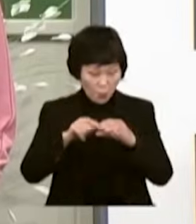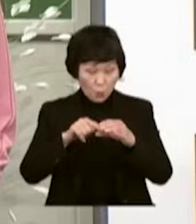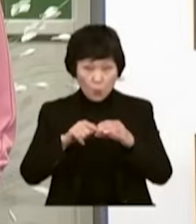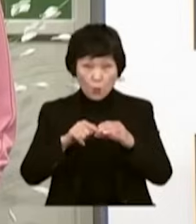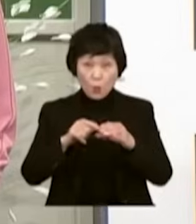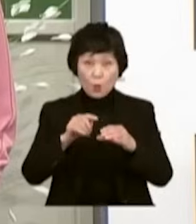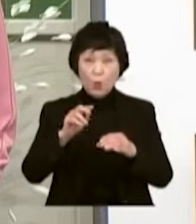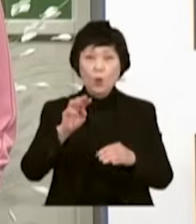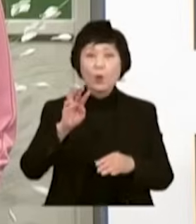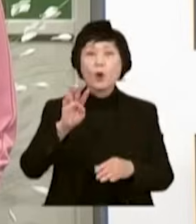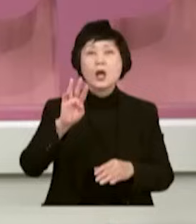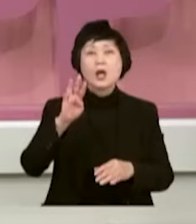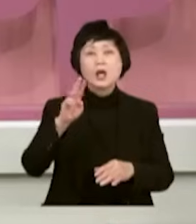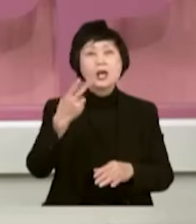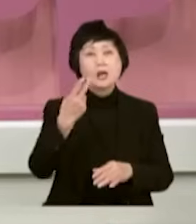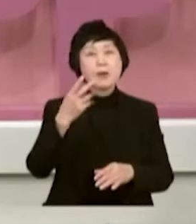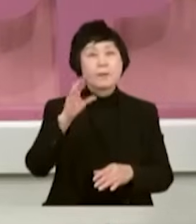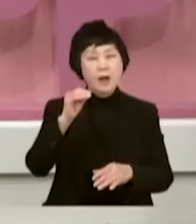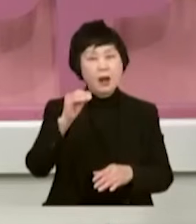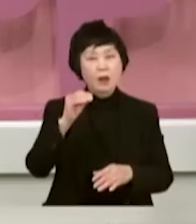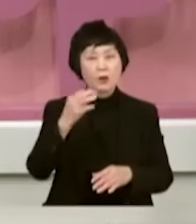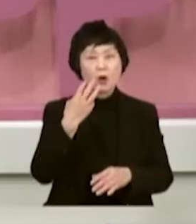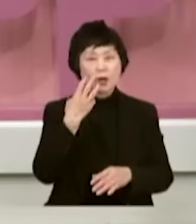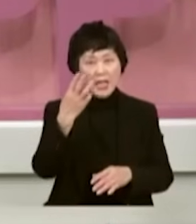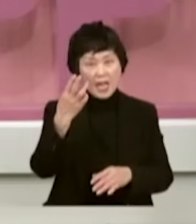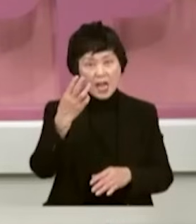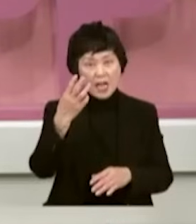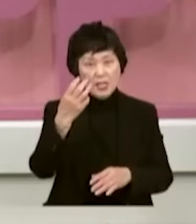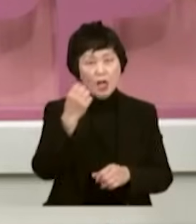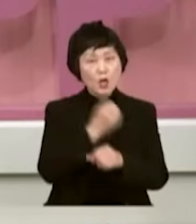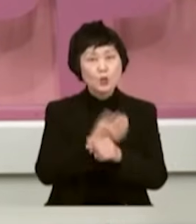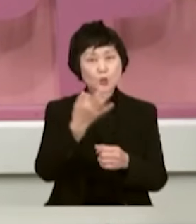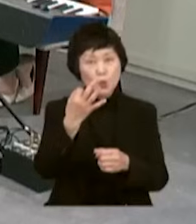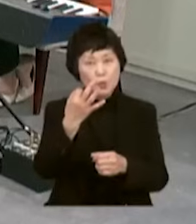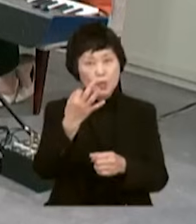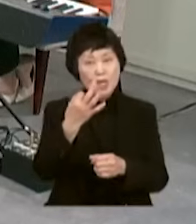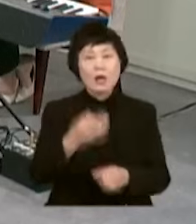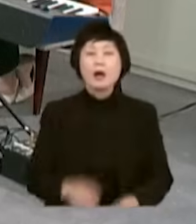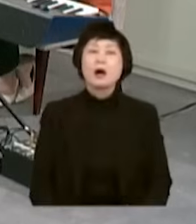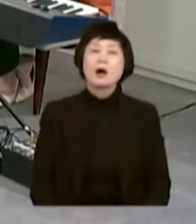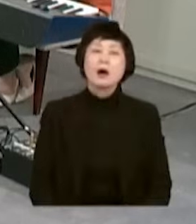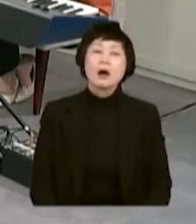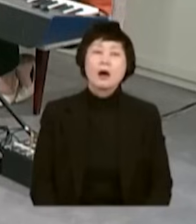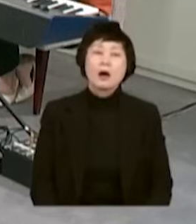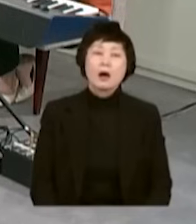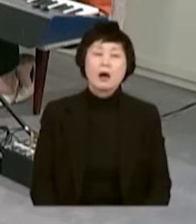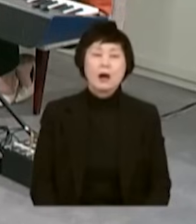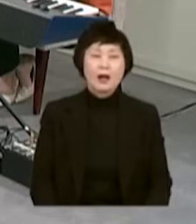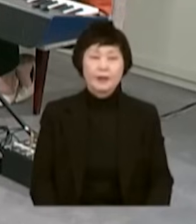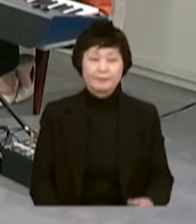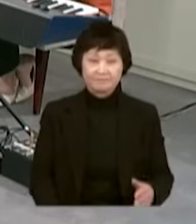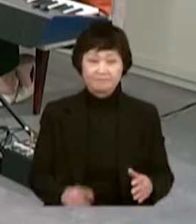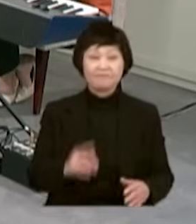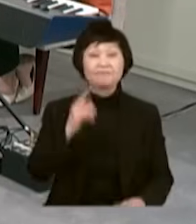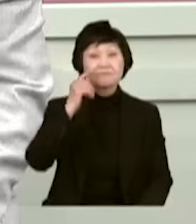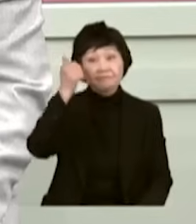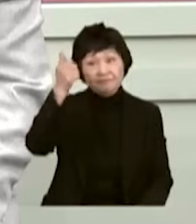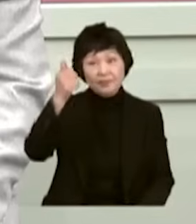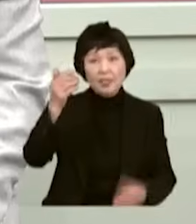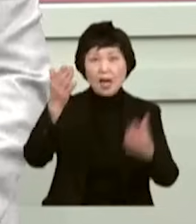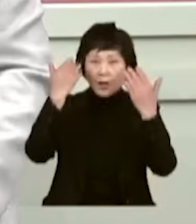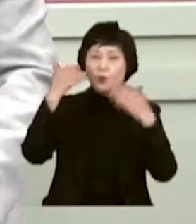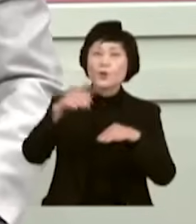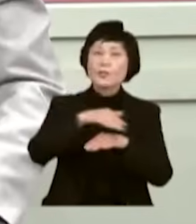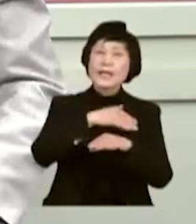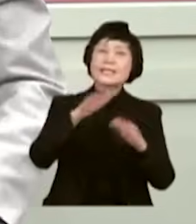달치를. 그렇죠. 그래서 그때 이 친구를 잊지 못하죠. 네. 그래서 왜냐하면 목사님 학교 다닐 때부터 늘